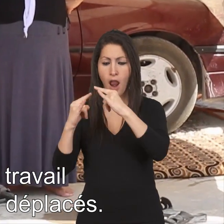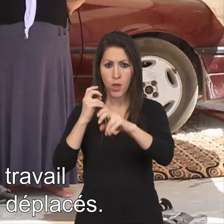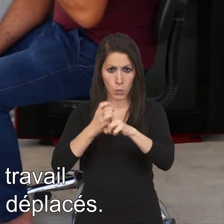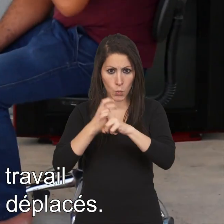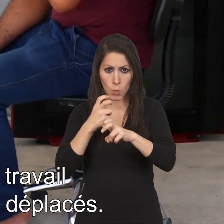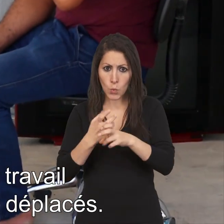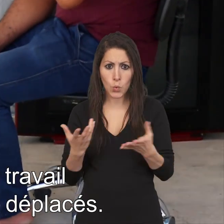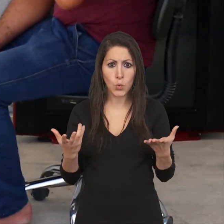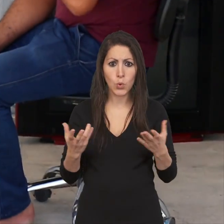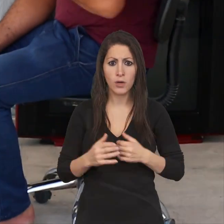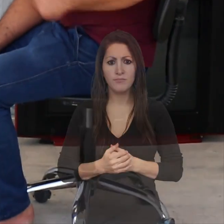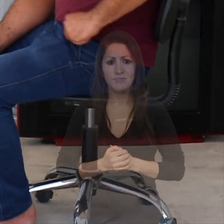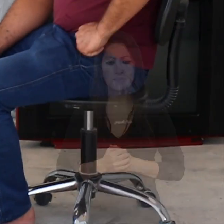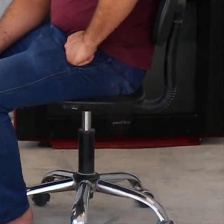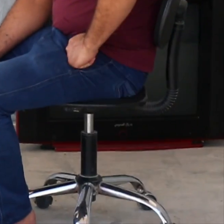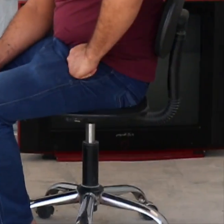déplacés.